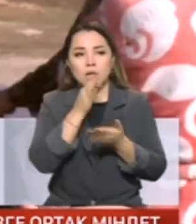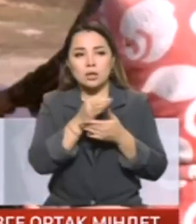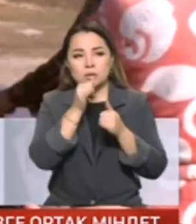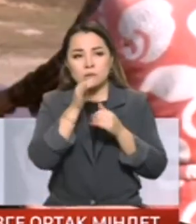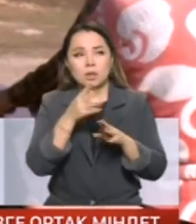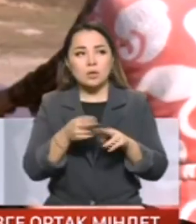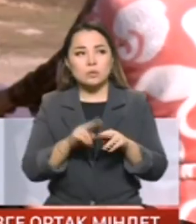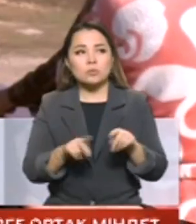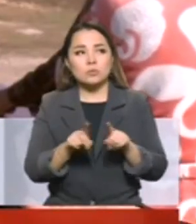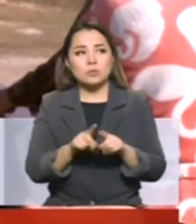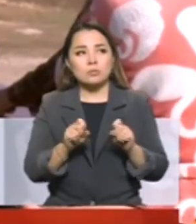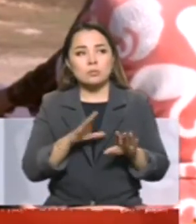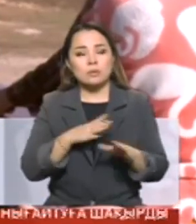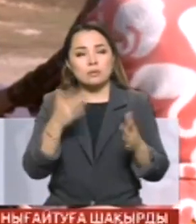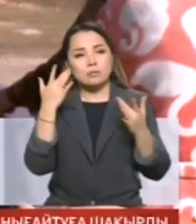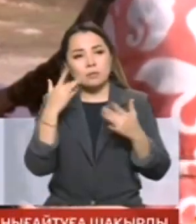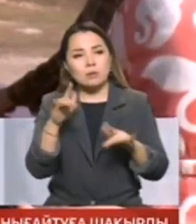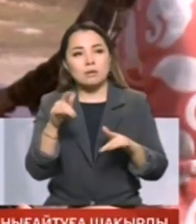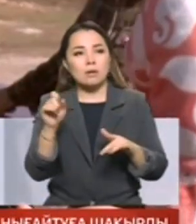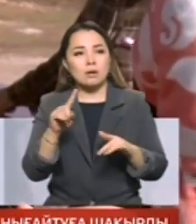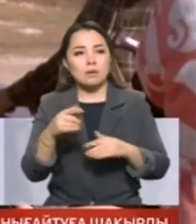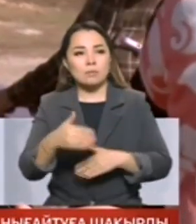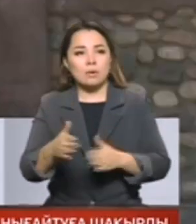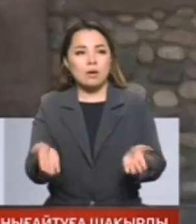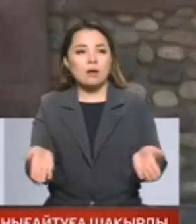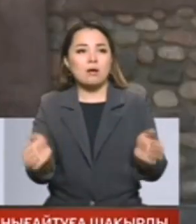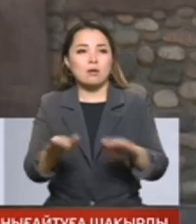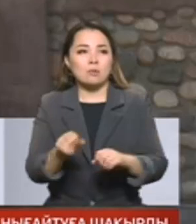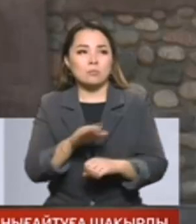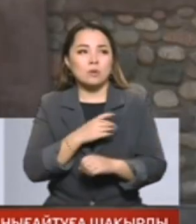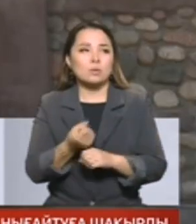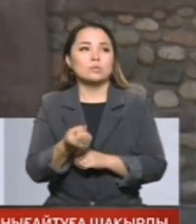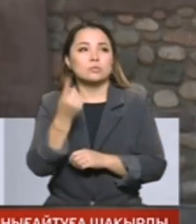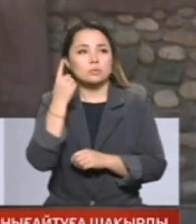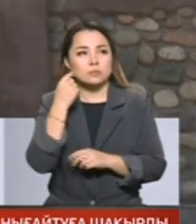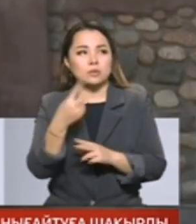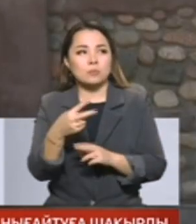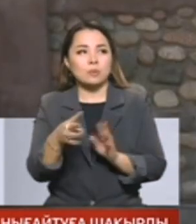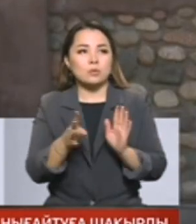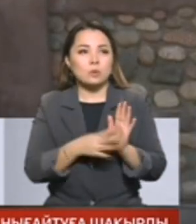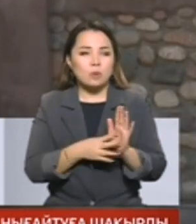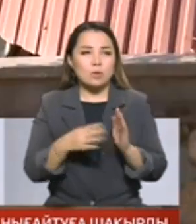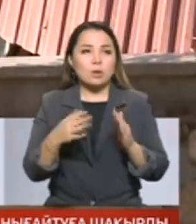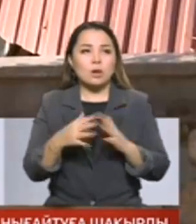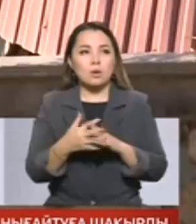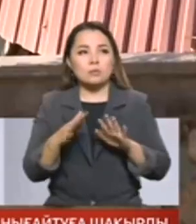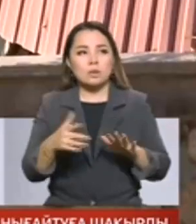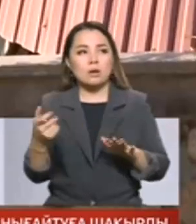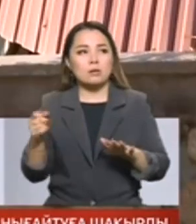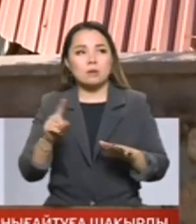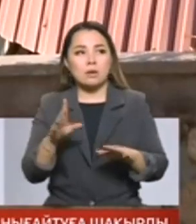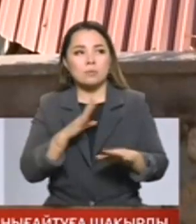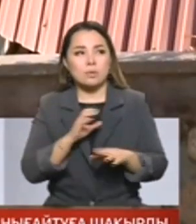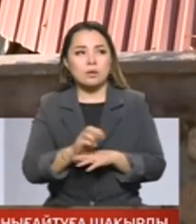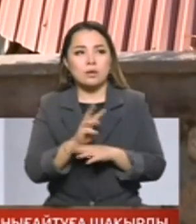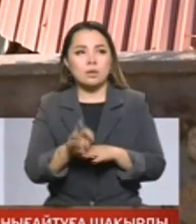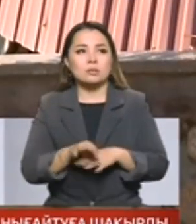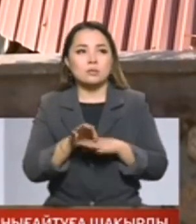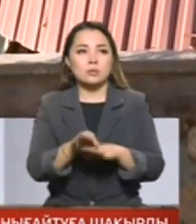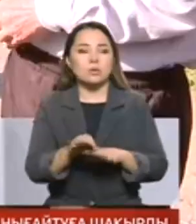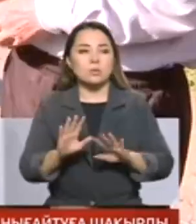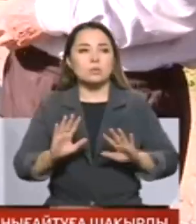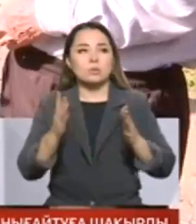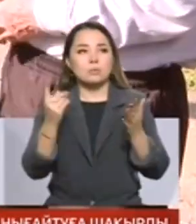aytamaymız. Bu küsülere dedi, может, bana gaz plitaların kosıp kaldırıp ketti ma. Jambal Ağutanda 29 ауылды gazben kamtamas setip oturgan kompaniya ökülderi munday